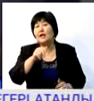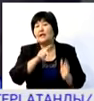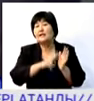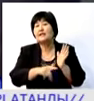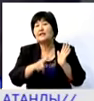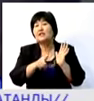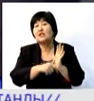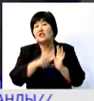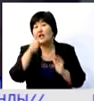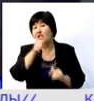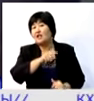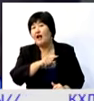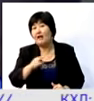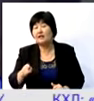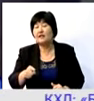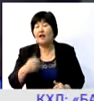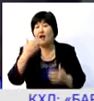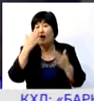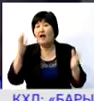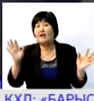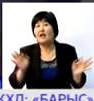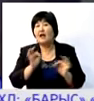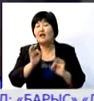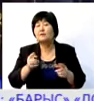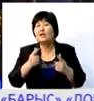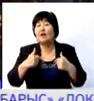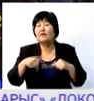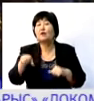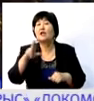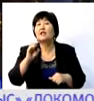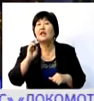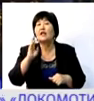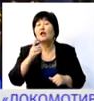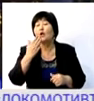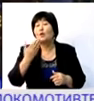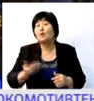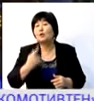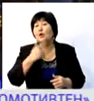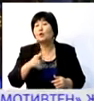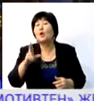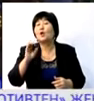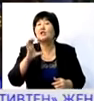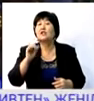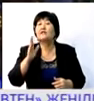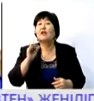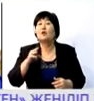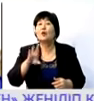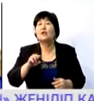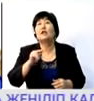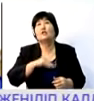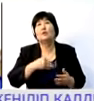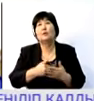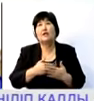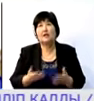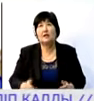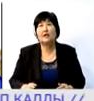1984-87 жылдар аралығында халық аспаптар факультетінің деканы болып, өмірінің соңына дейін консерваторияда қызмет атқарды. Сыр